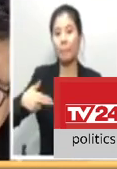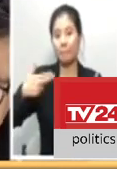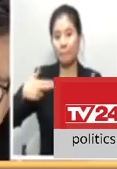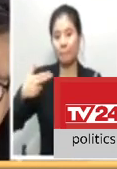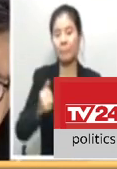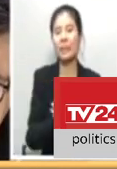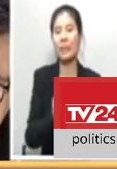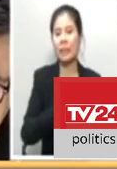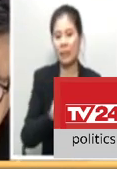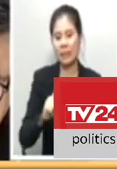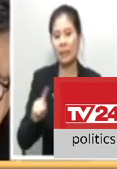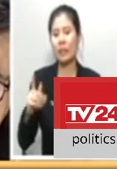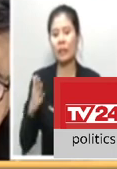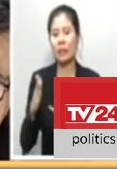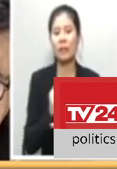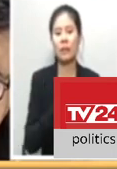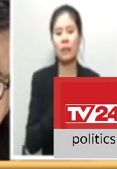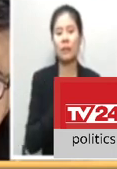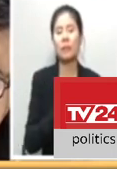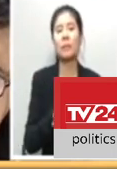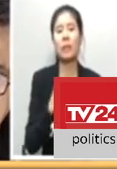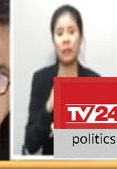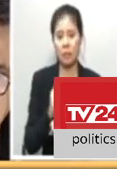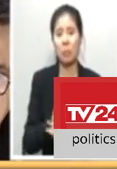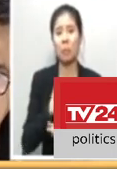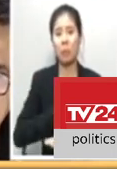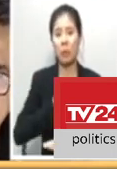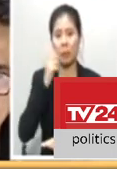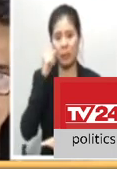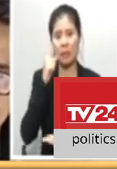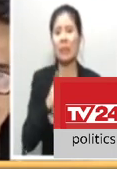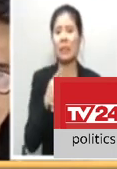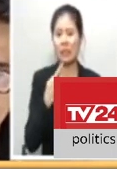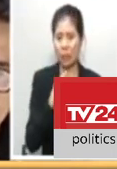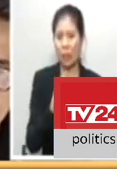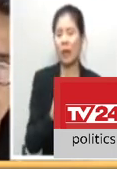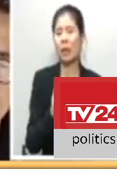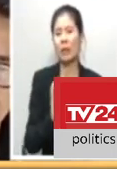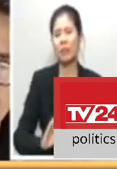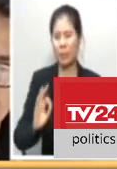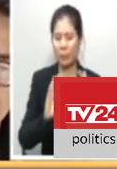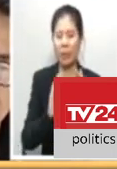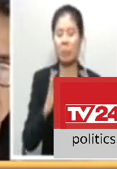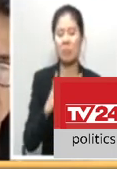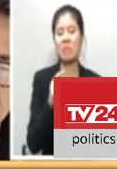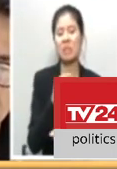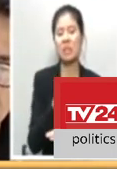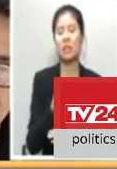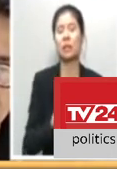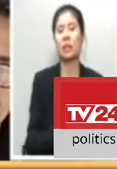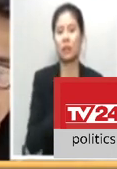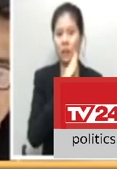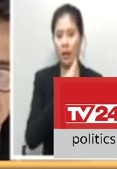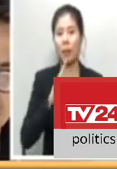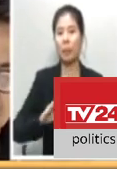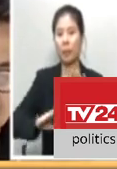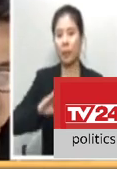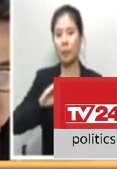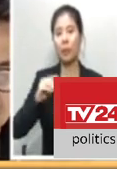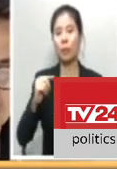ไม่มีเลยมันไม่ได้แล้วนะครับผมเข้าใจแต่ว่าท่านครับมันเกินความจำเป็นไปหรือเปล่าท่านลองมาเปรียบเทียบนะ